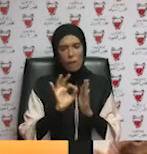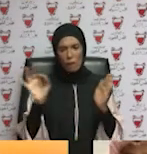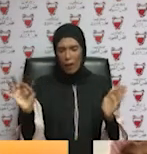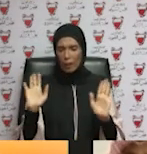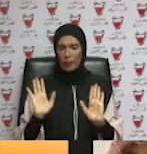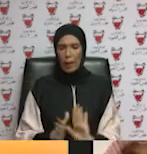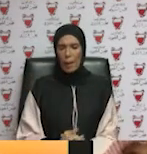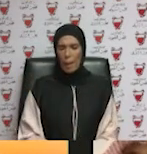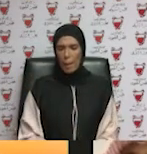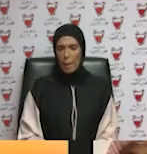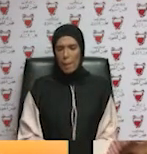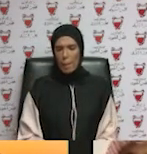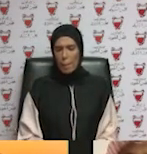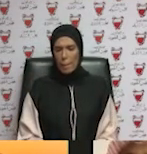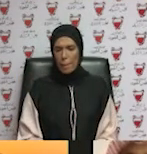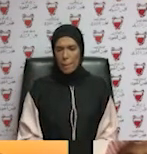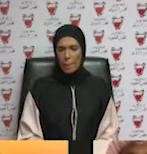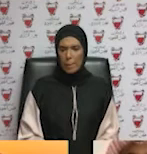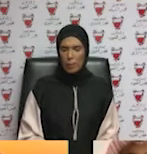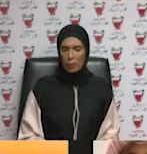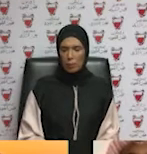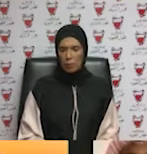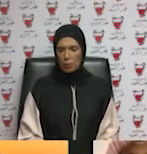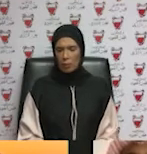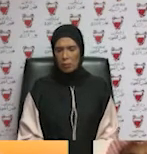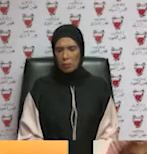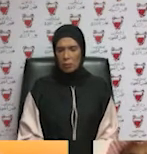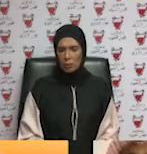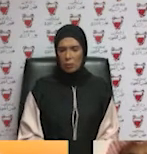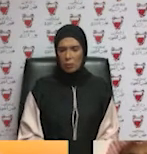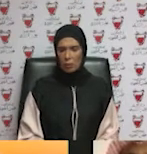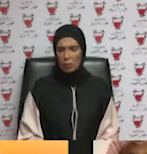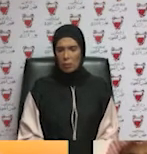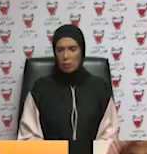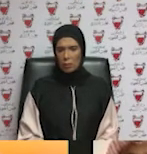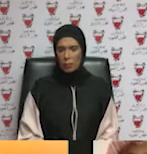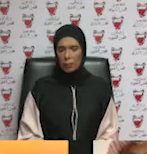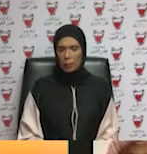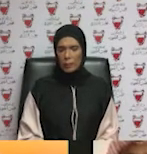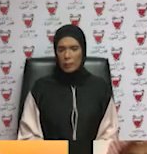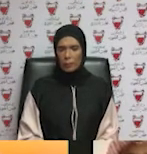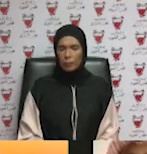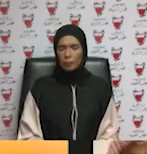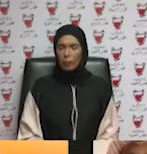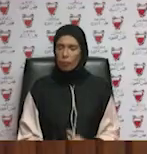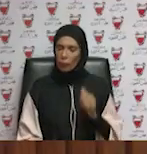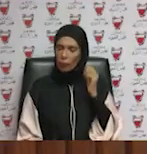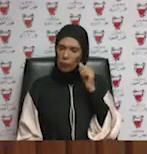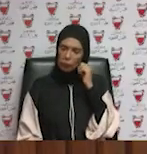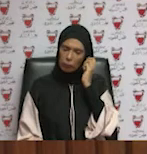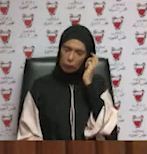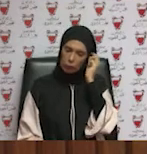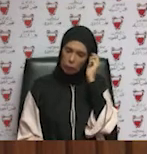كلام الأخ المستشار القانوني والأخ سعادة الوزير، و